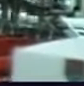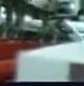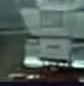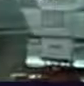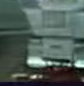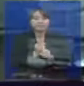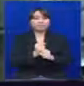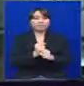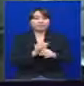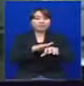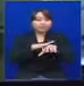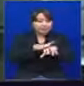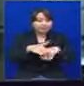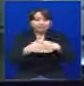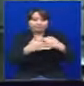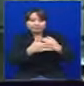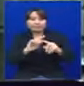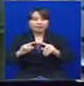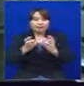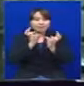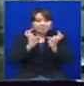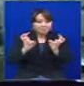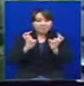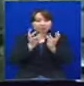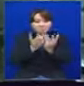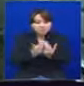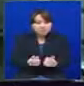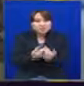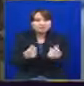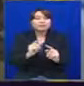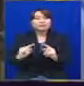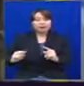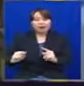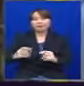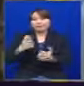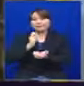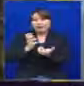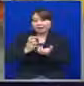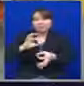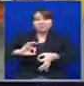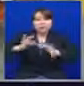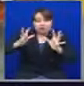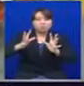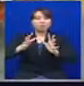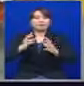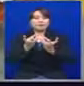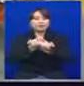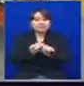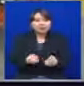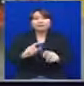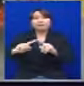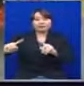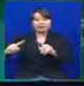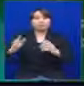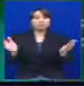ขัดการสีการโม่หรือว่าการป่นเมล็ดหรือว่าหัวพืชเผาถ่านจากกะลาหรือว่าบดถ่านนะคะทั้งนี้เ